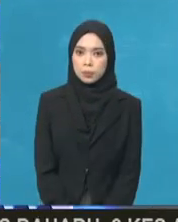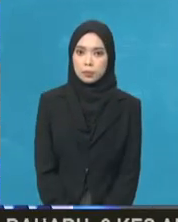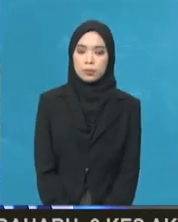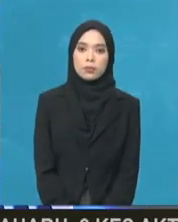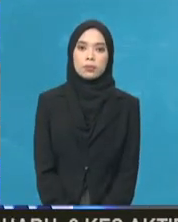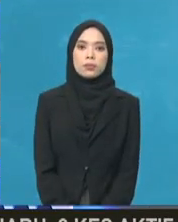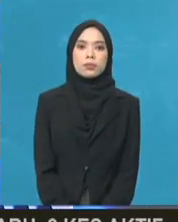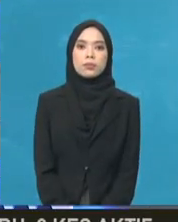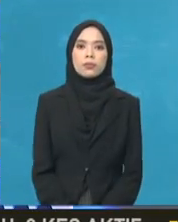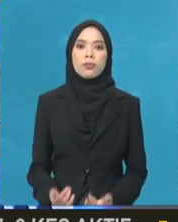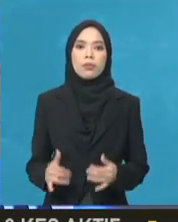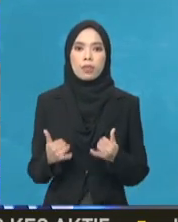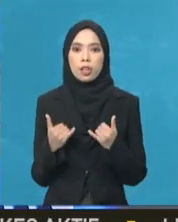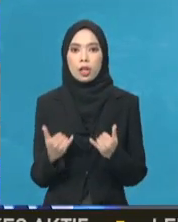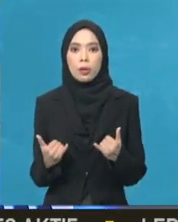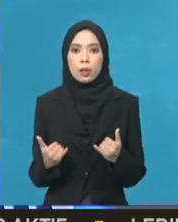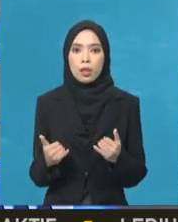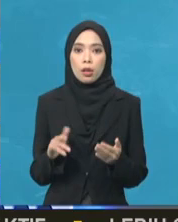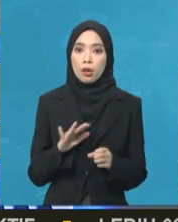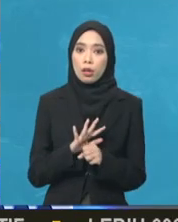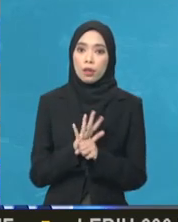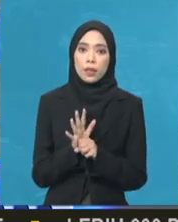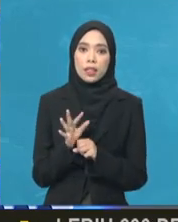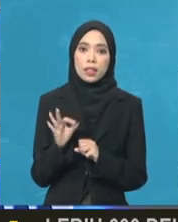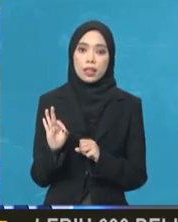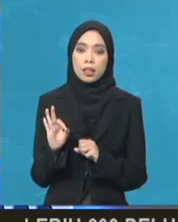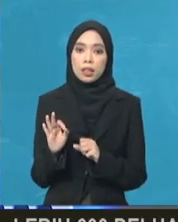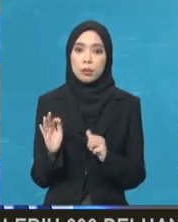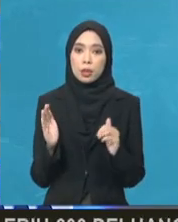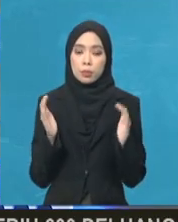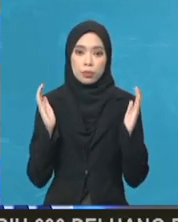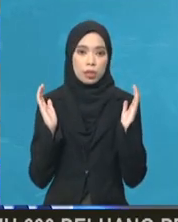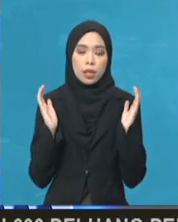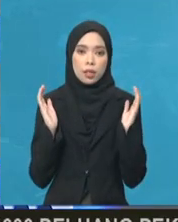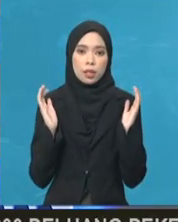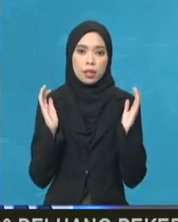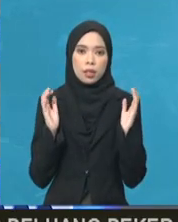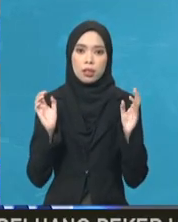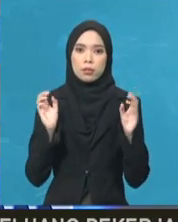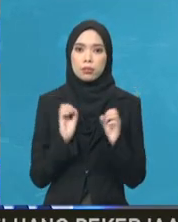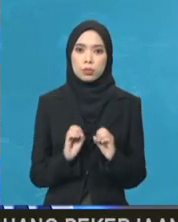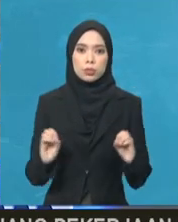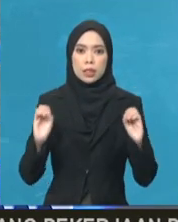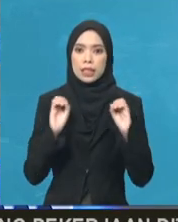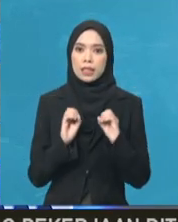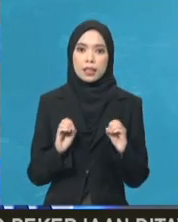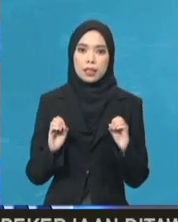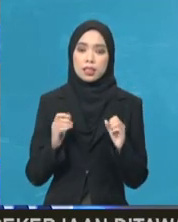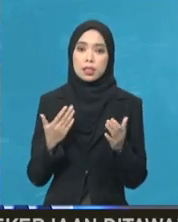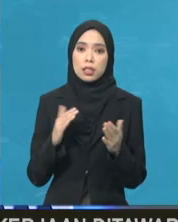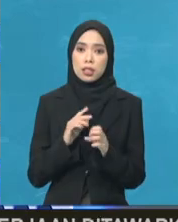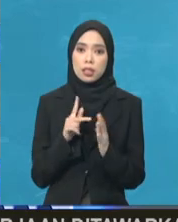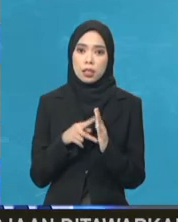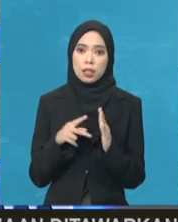Indonesia perkembangan terkini situasi yang hitam gold naintin di negara Brunei Darussalam tiada cecangkitan